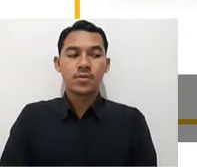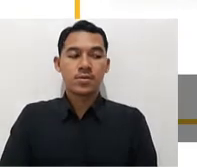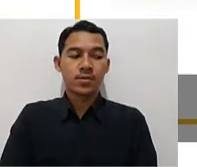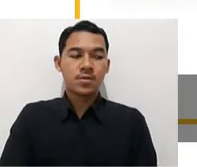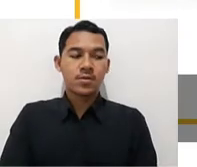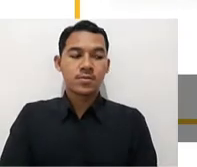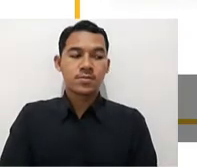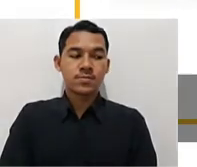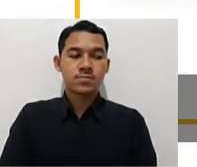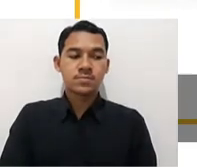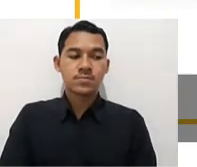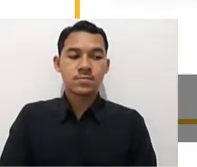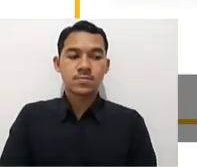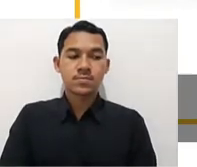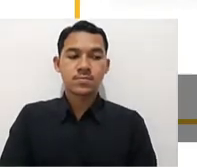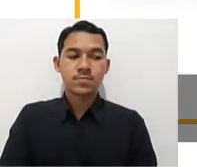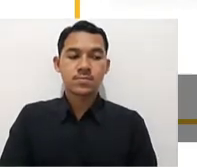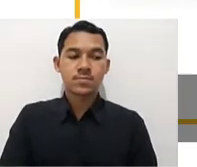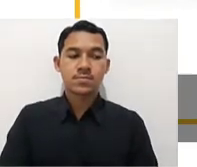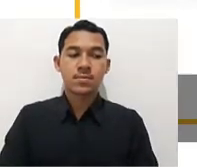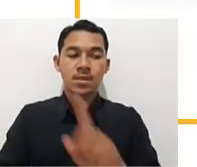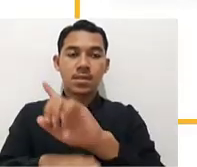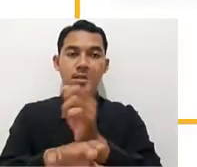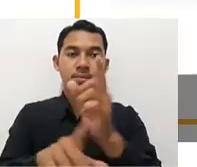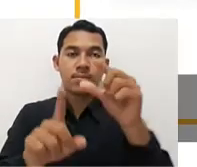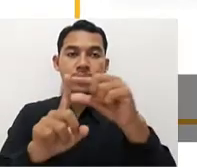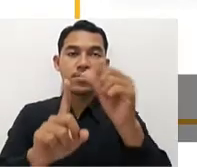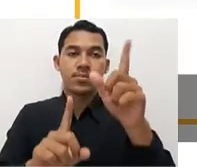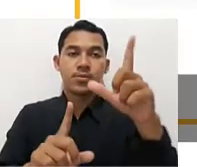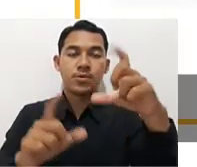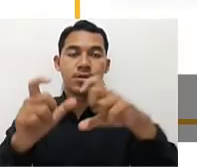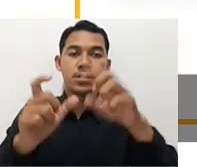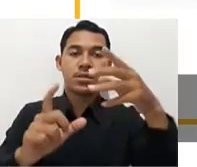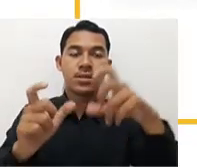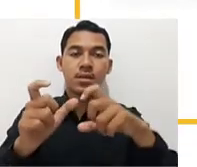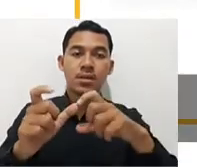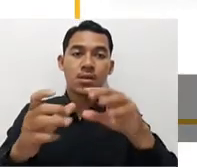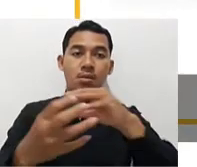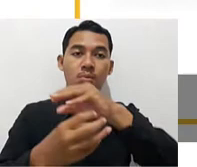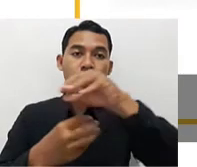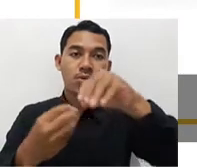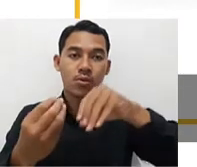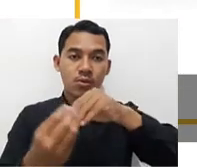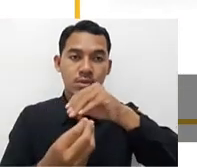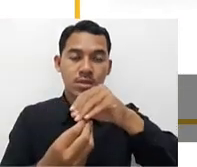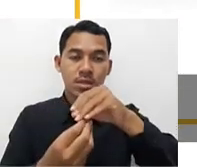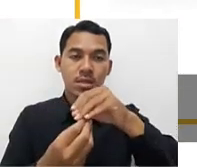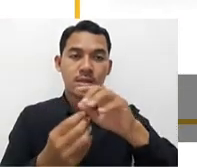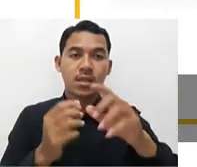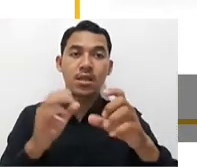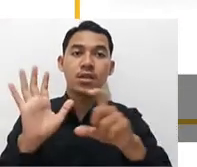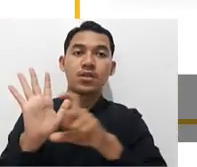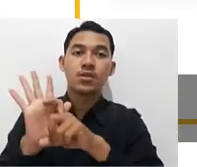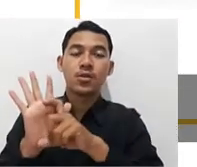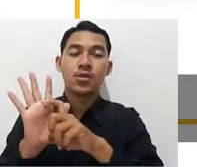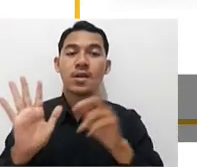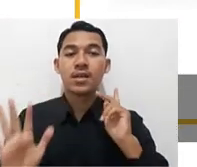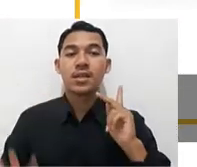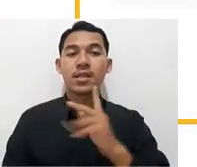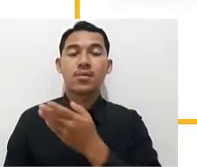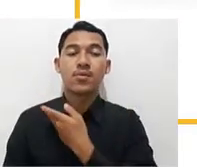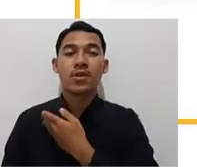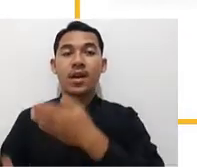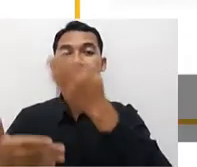clock pulse ini sebagai apa ya? Kayak trigger. Trigger tuh sebagai pulsanya gitu tuh. Jadi misalkan begini, kita punya data misalkan